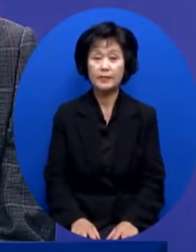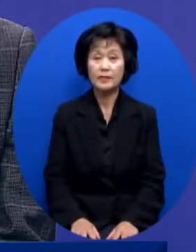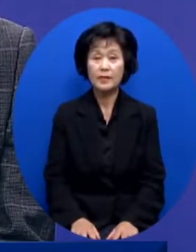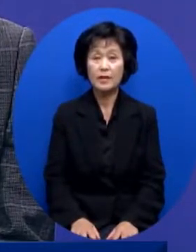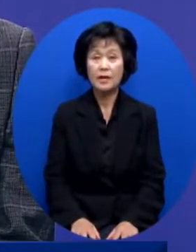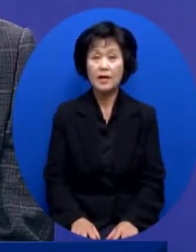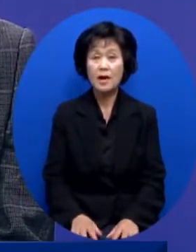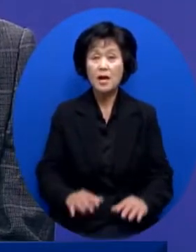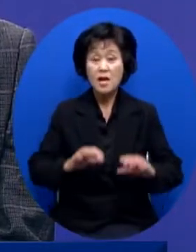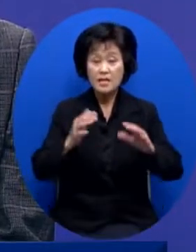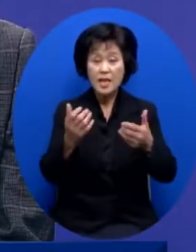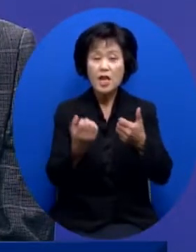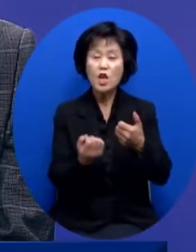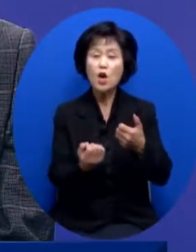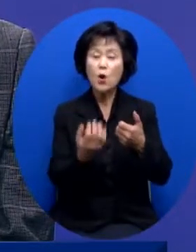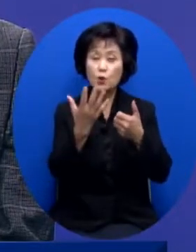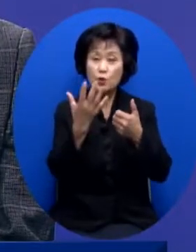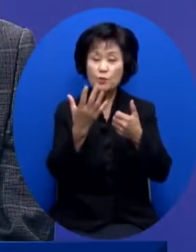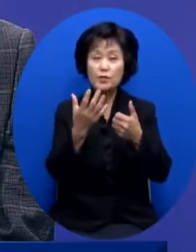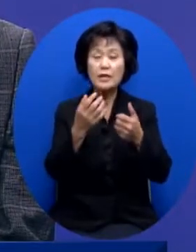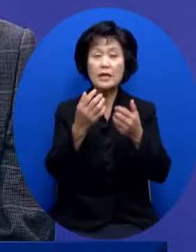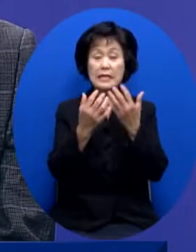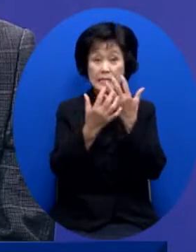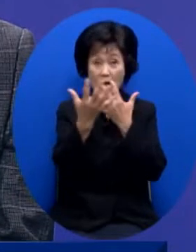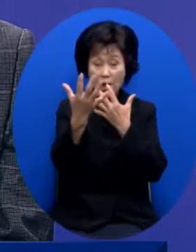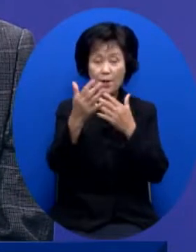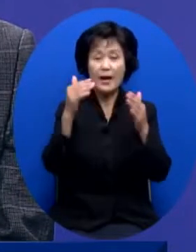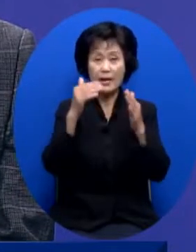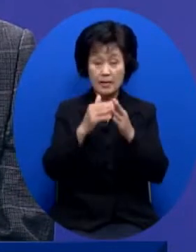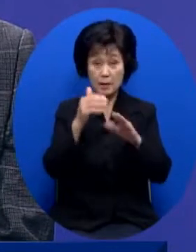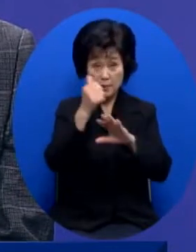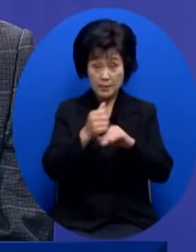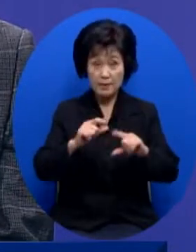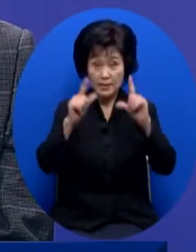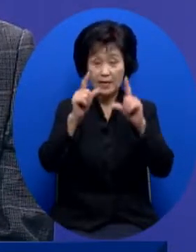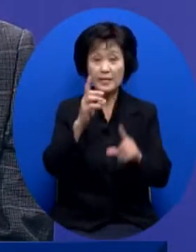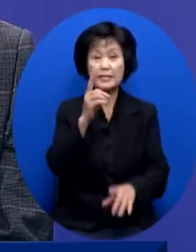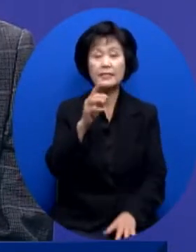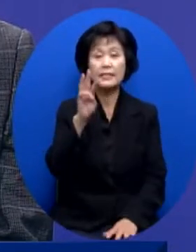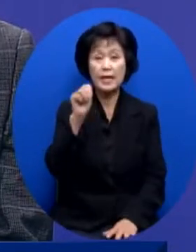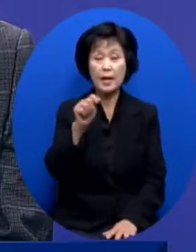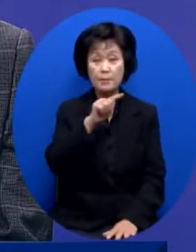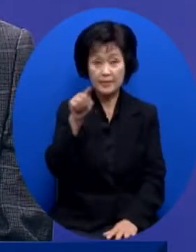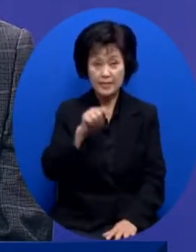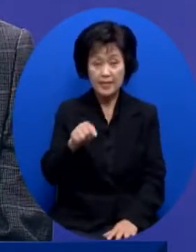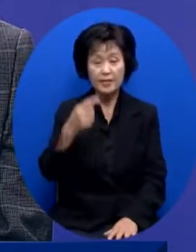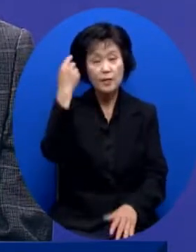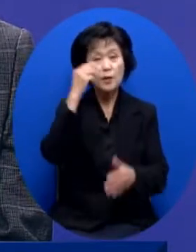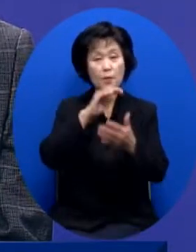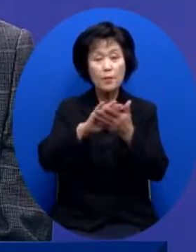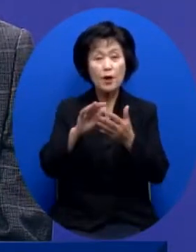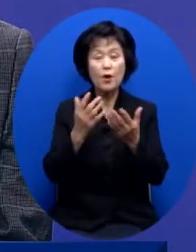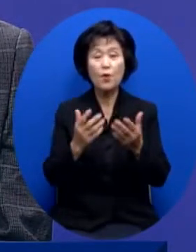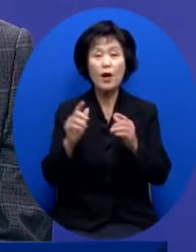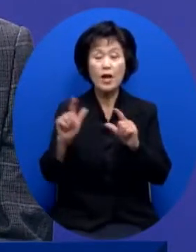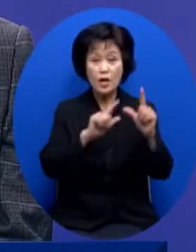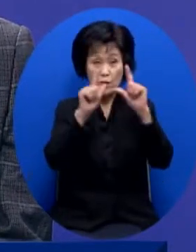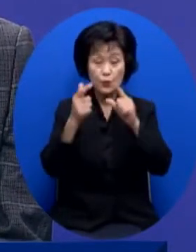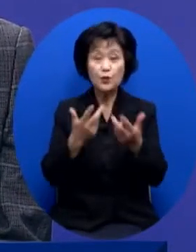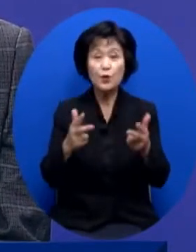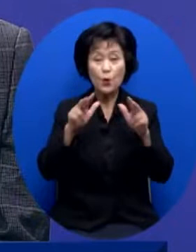26회 세계 오순절 대회가 마무리됐습니다. 대회의 마지막 날에는 비무장지대 평화누리공원에서 기도 대성회를